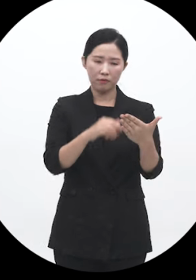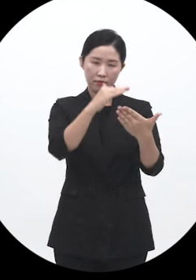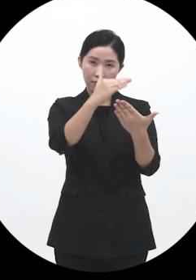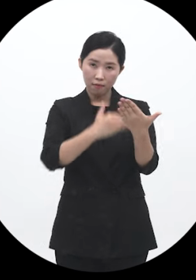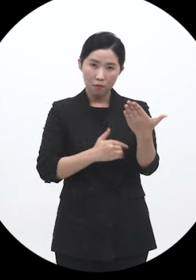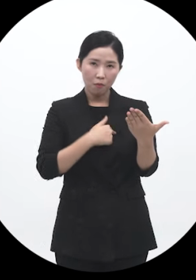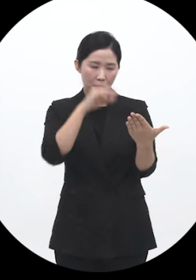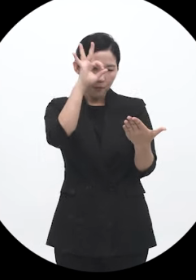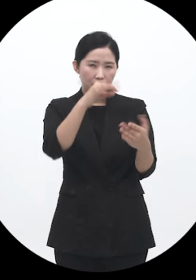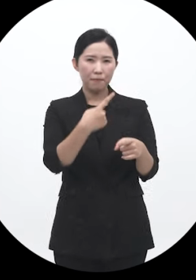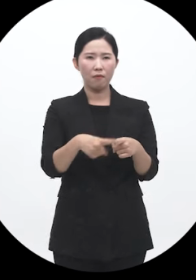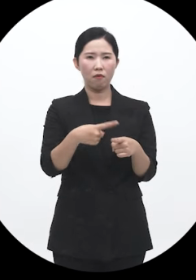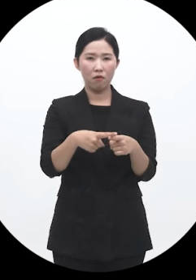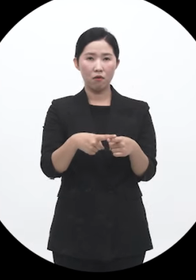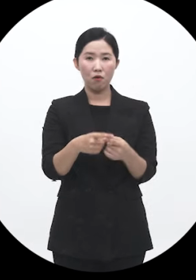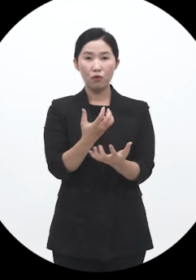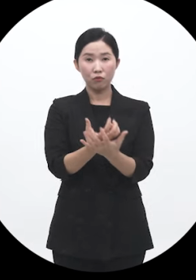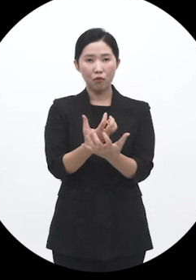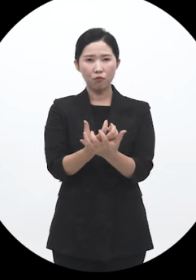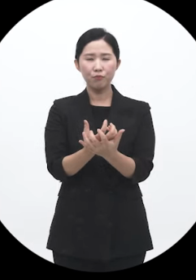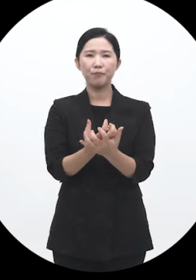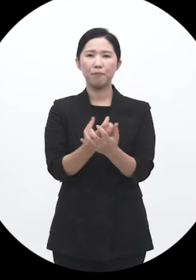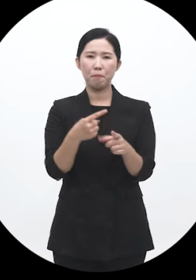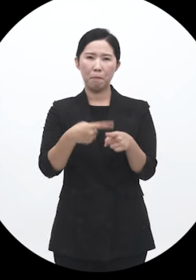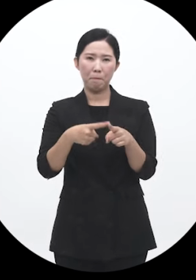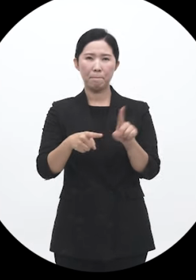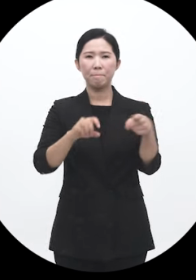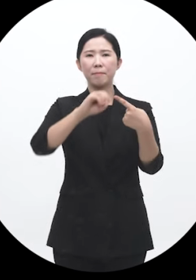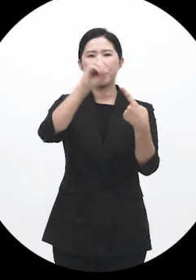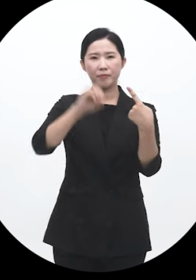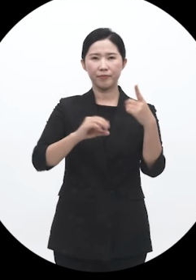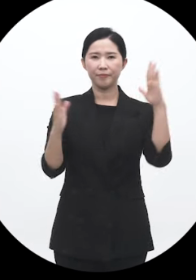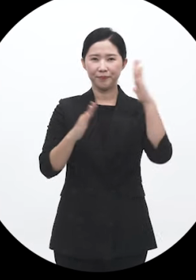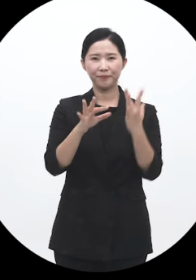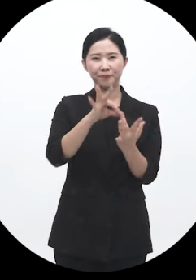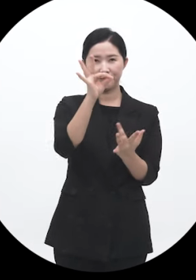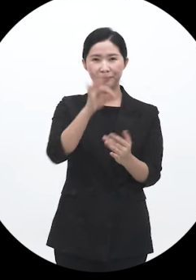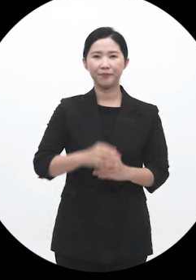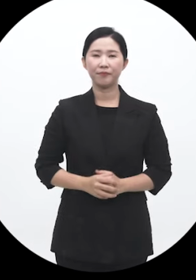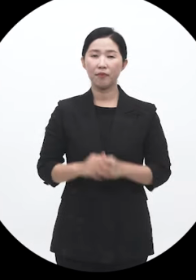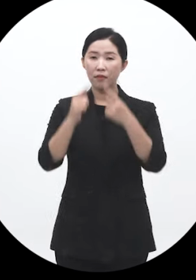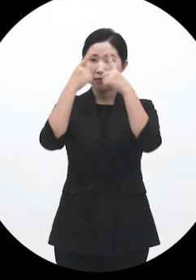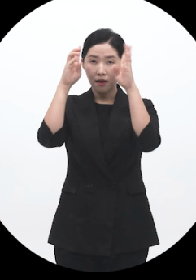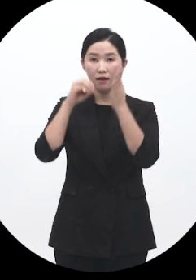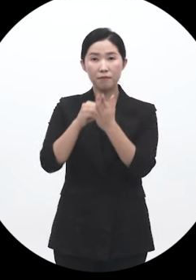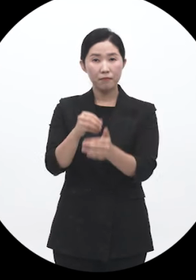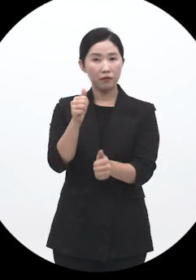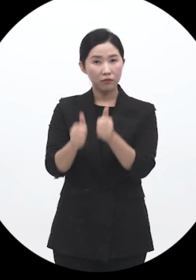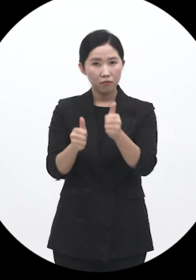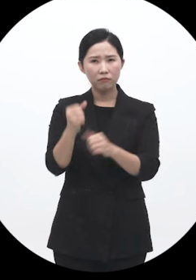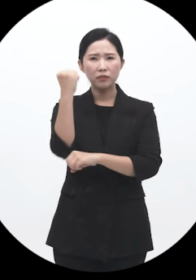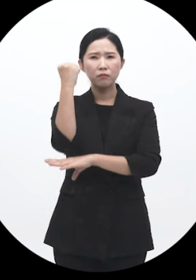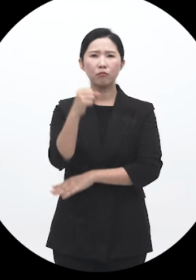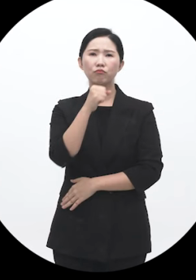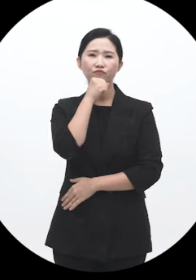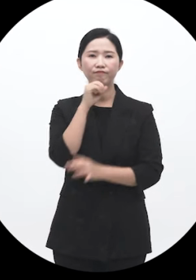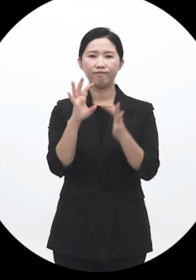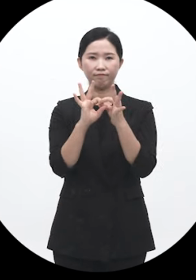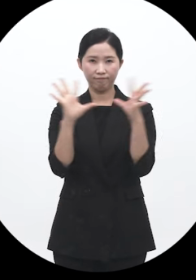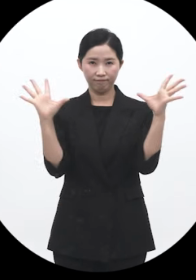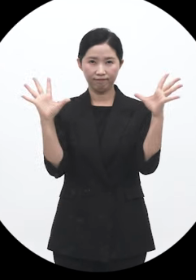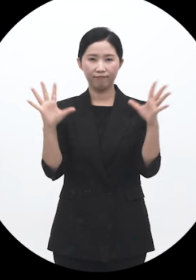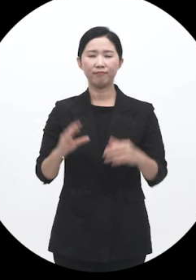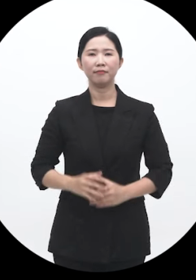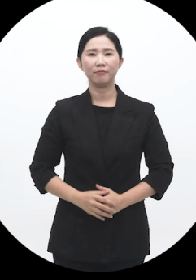서류 100%만으로 최종 학생을 선발하게 됩니다. 수능 최저학력 기준은 적용되지 않습니다.